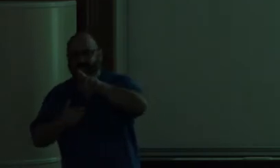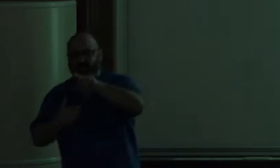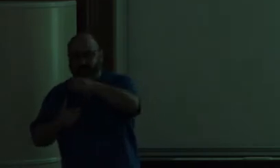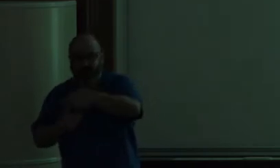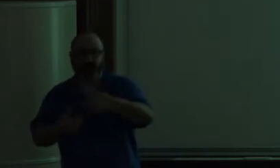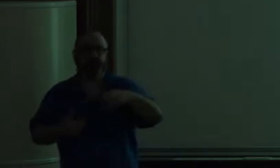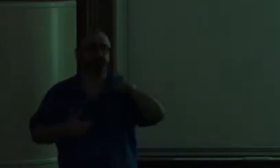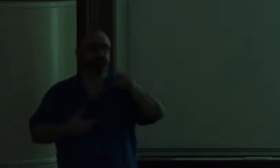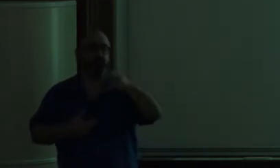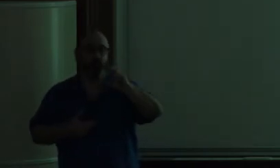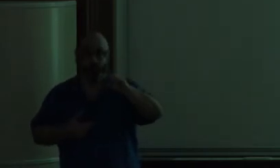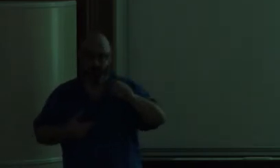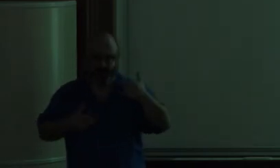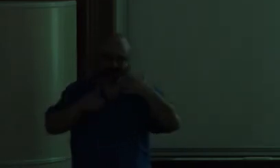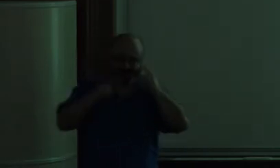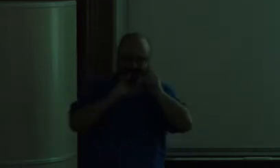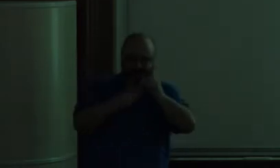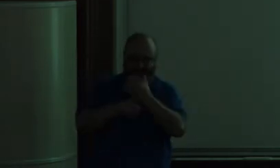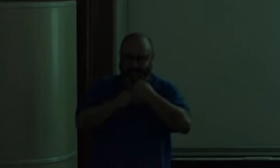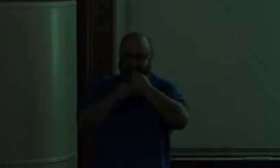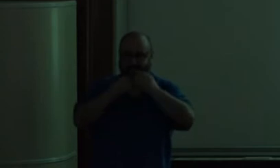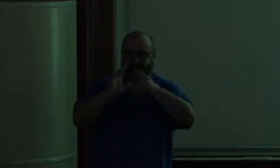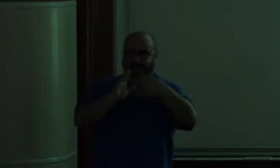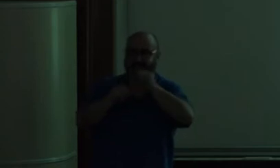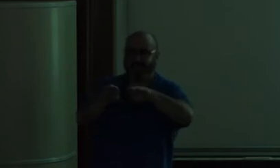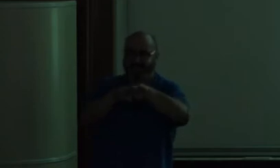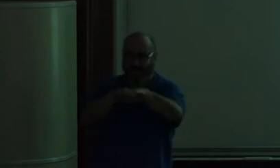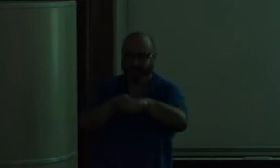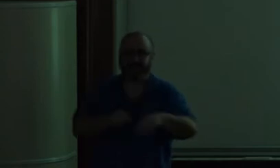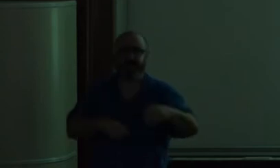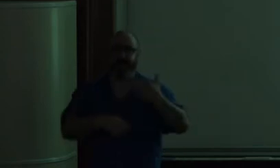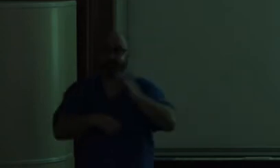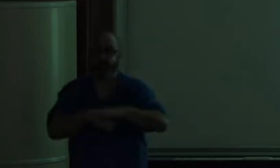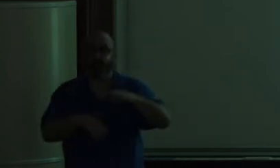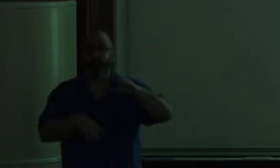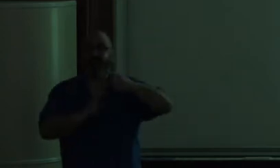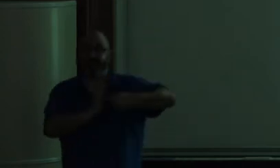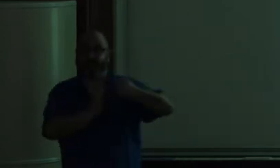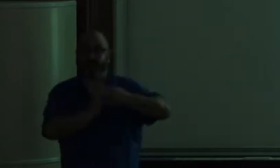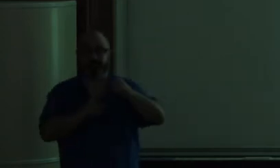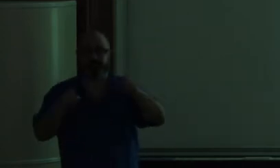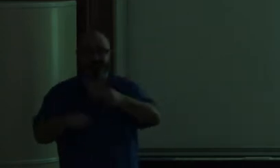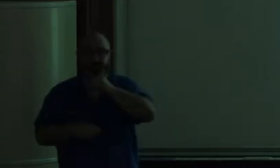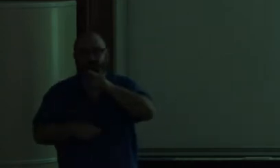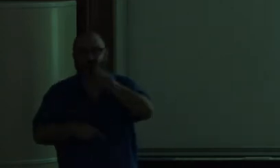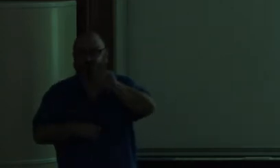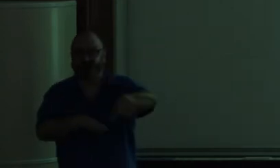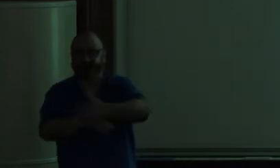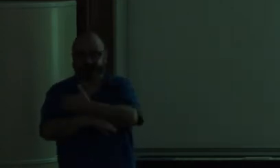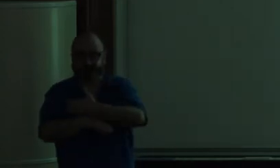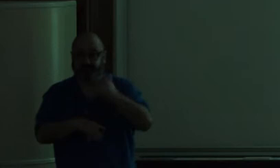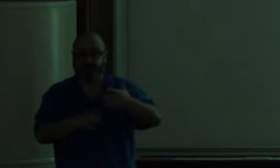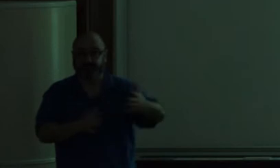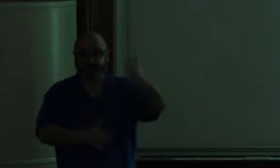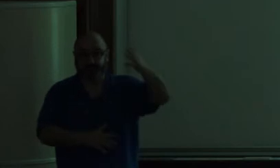Go, et c'est des gens qui essaient de batailler pour avoir des primitives, pour pouvoir faire de l'asynchrone. En fait l'itérator finalement c'est un petit peu vieux, là je vous parle d'un truc un peu has-been, ça